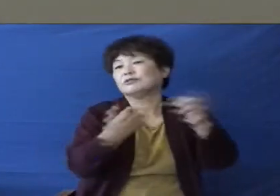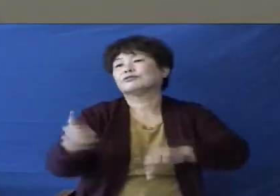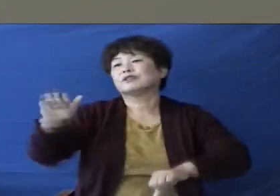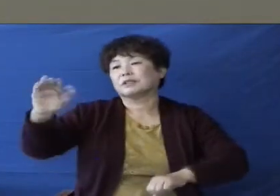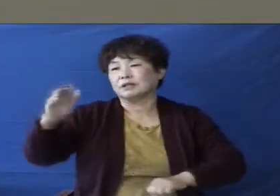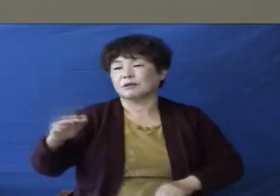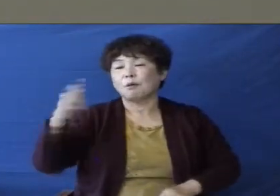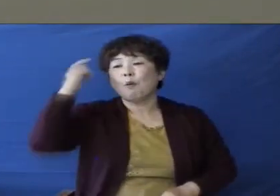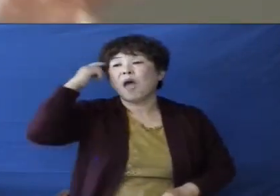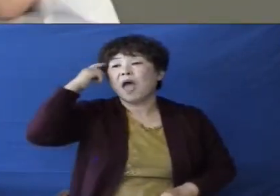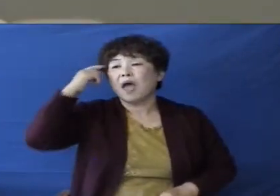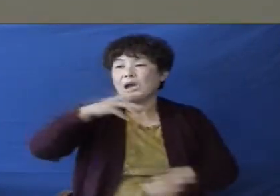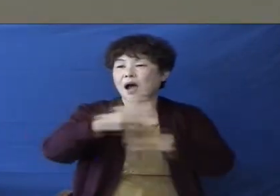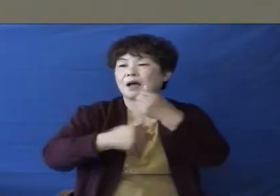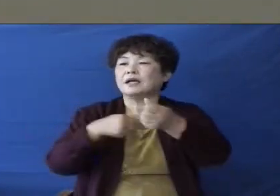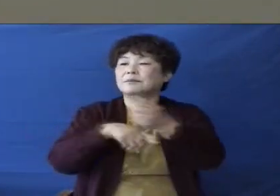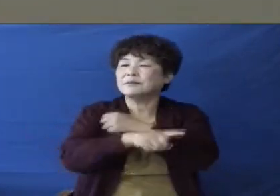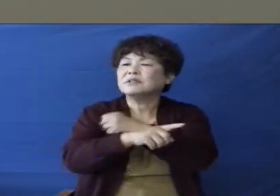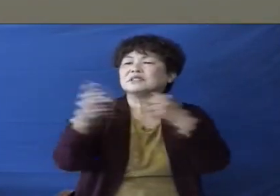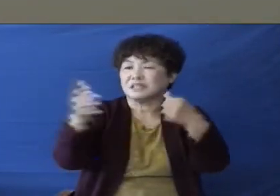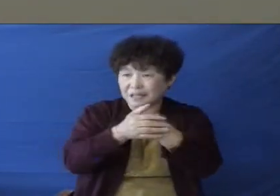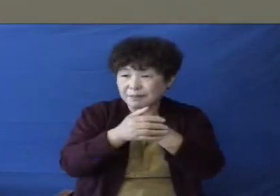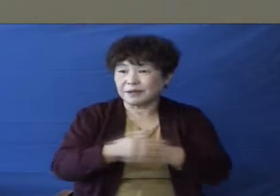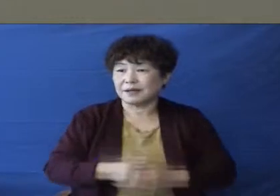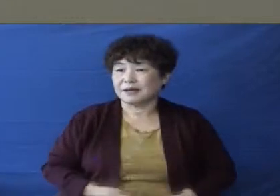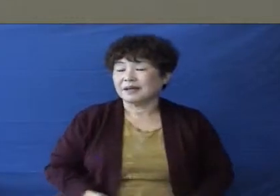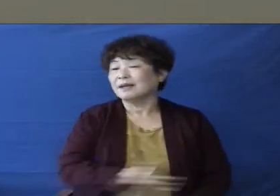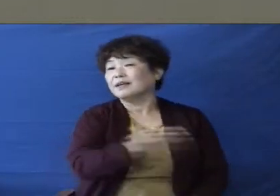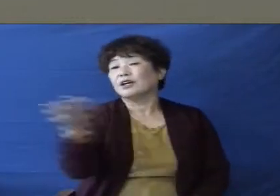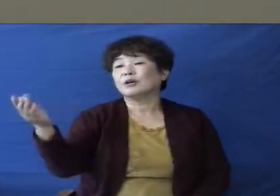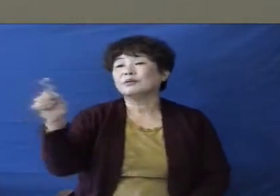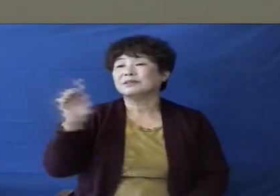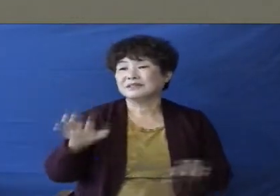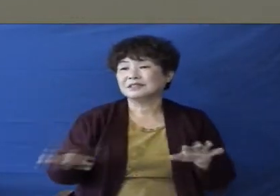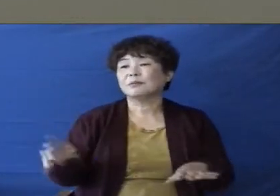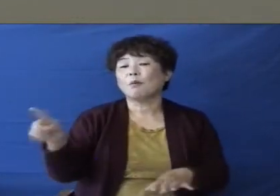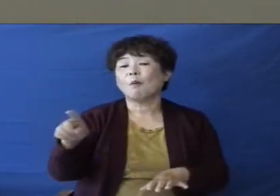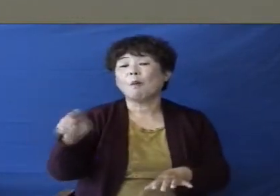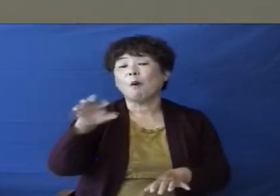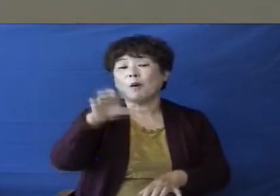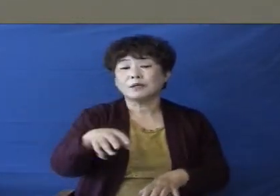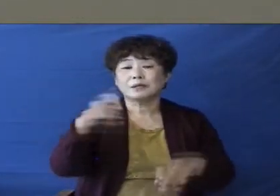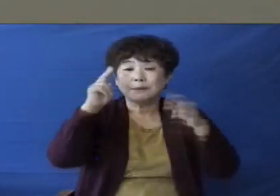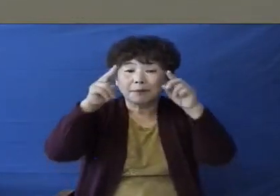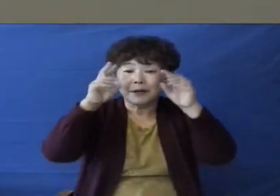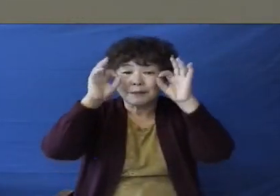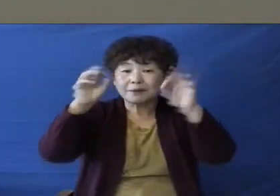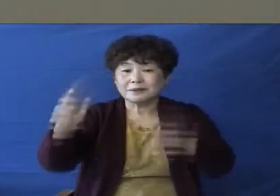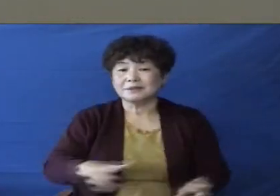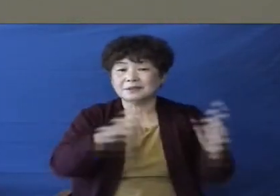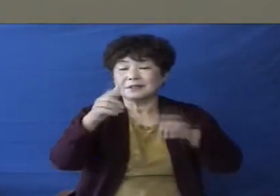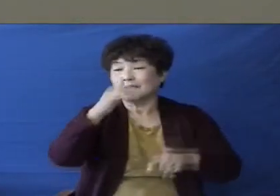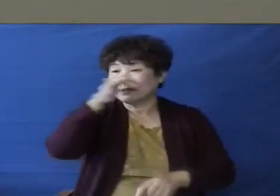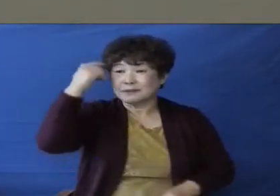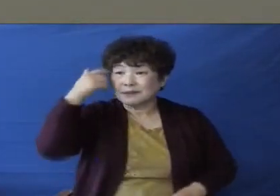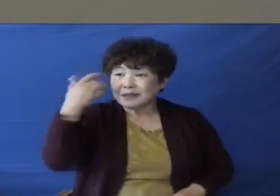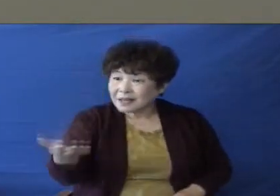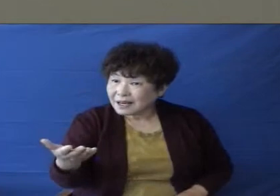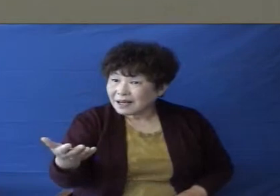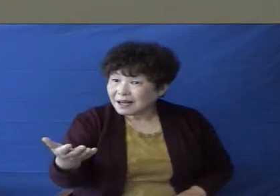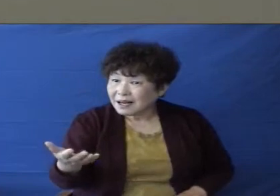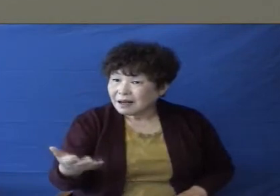외부로 우리의 시선은 어디에 머물러 있으니까 마음이 지금 아 이 염려가 되는 거 왜 염려가 됩니까 제